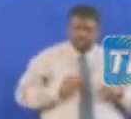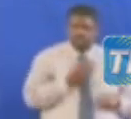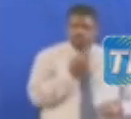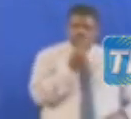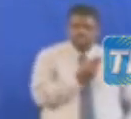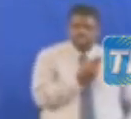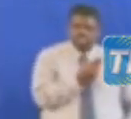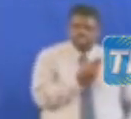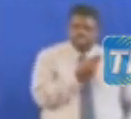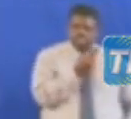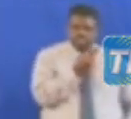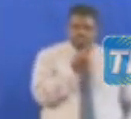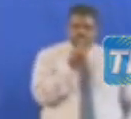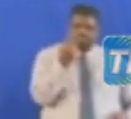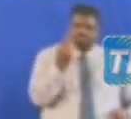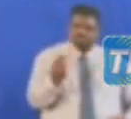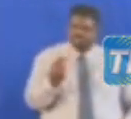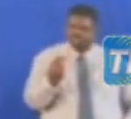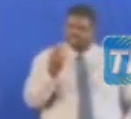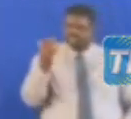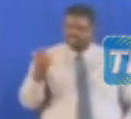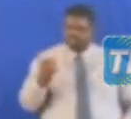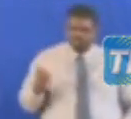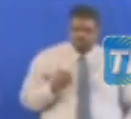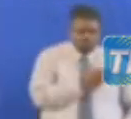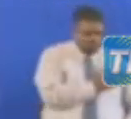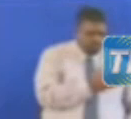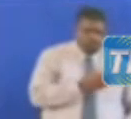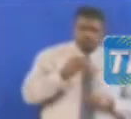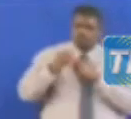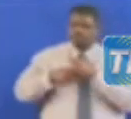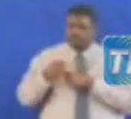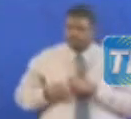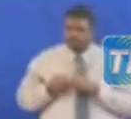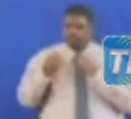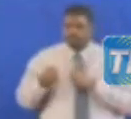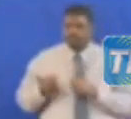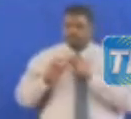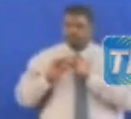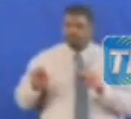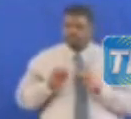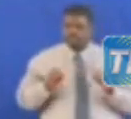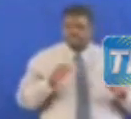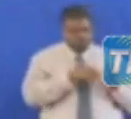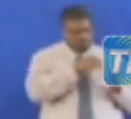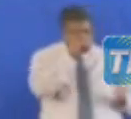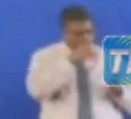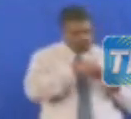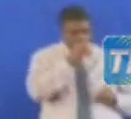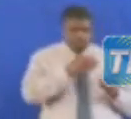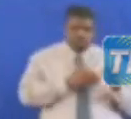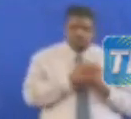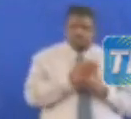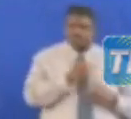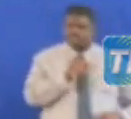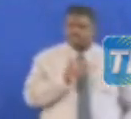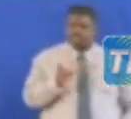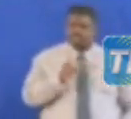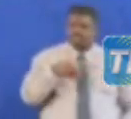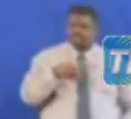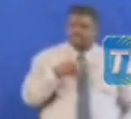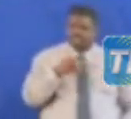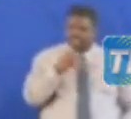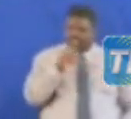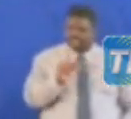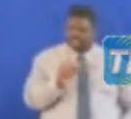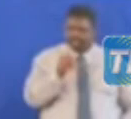bilioni 20.25. Mradi wa imarishaji wa ufundishaji na ujifunzaji kupitia GP Lanes Phase 2 shilingi